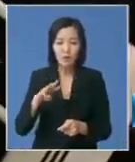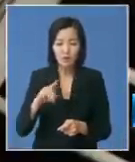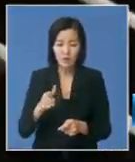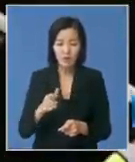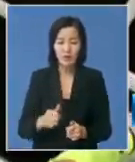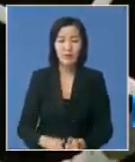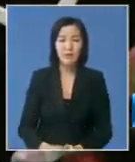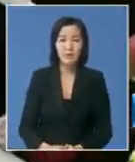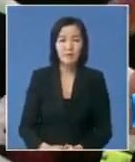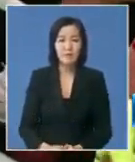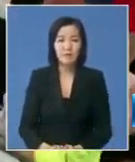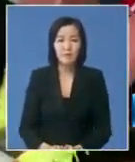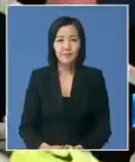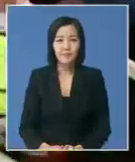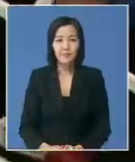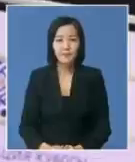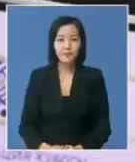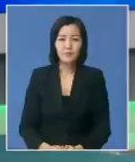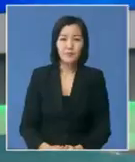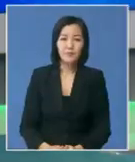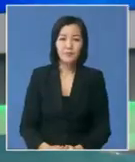Жарқын Нұрланұлы, жетісу ақпараттар қызметі.